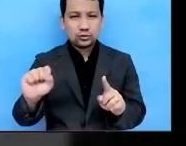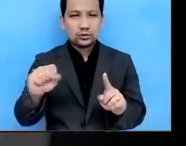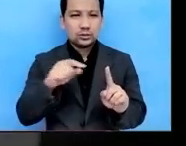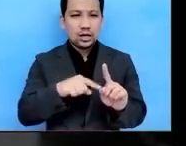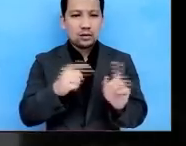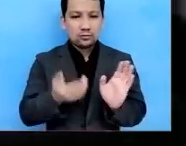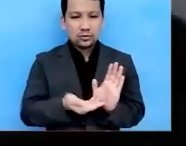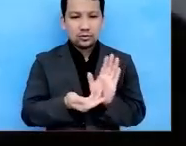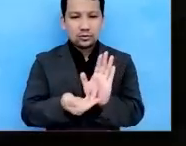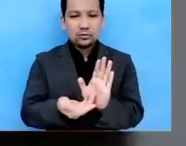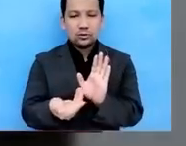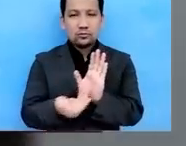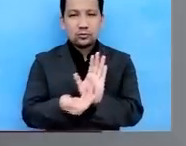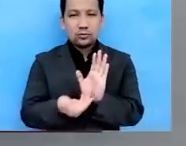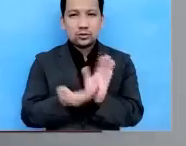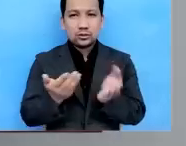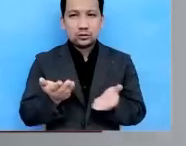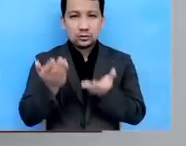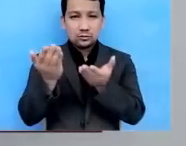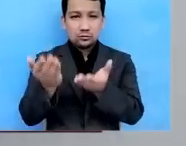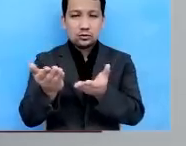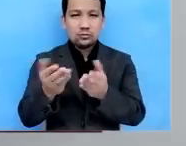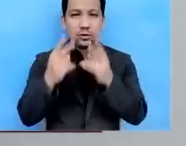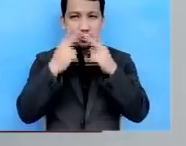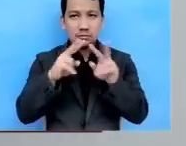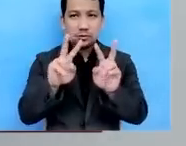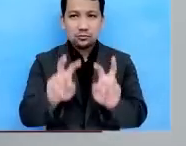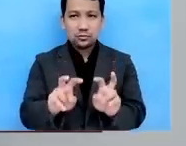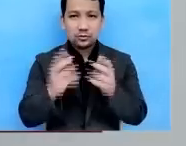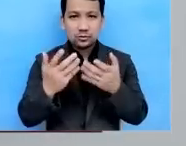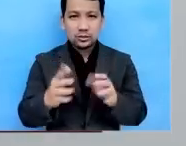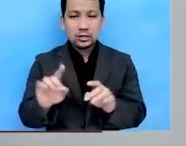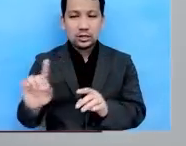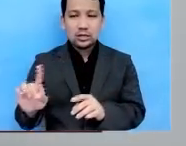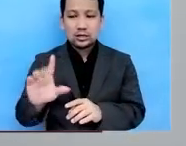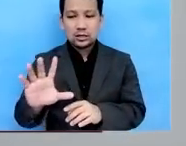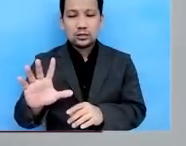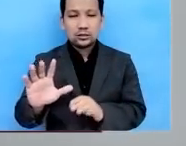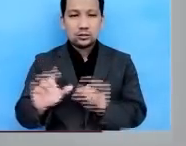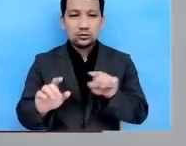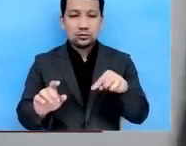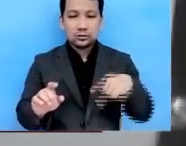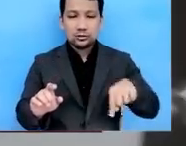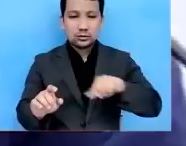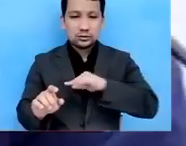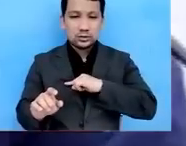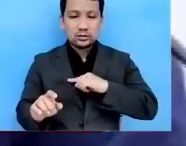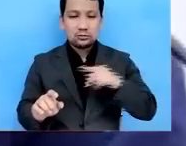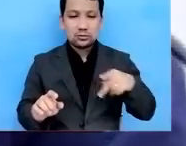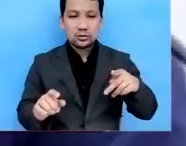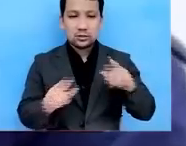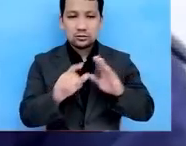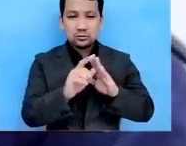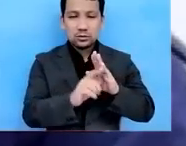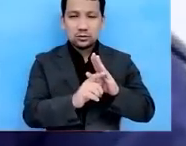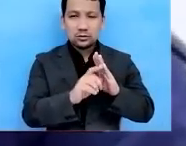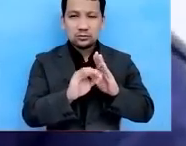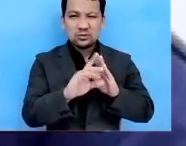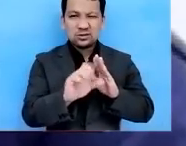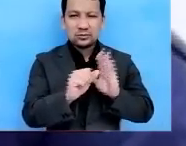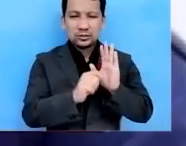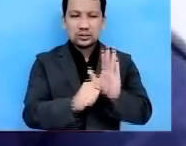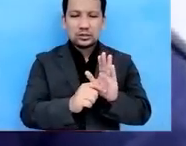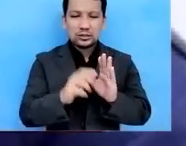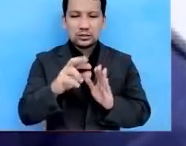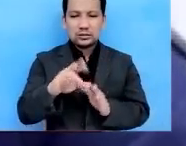ebidensya at nakapagpresenta na ng mga testigo ang kampo ni na Dilima at maging ang prosekusyon. Nauna nang binawi ni Ragos